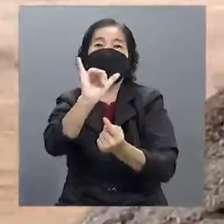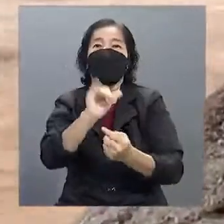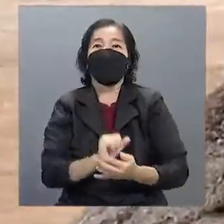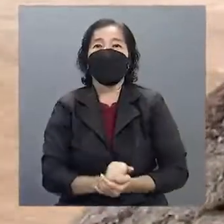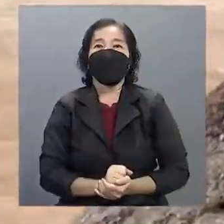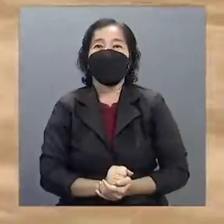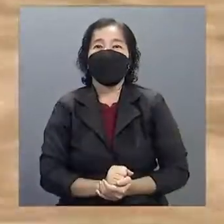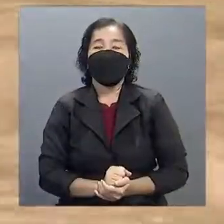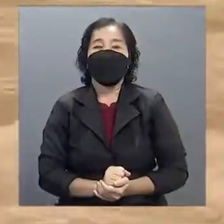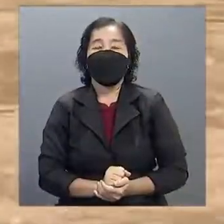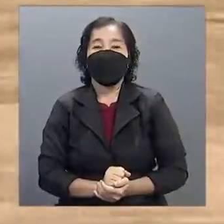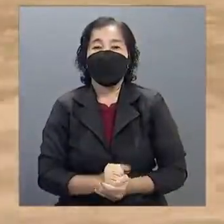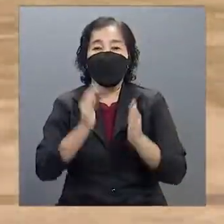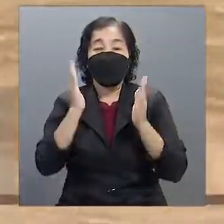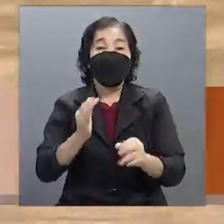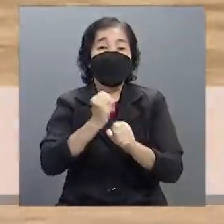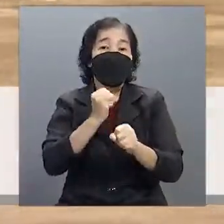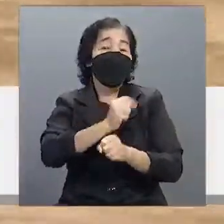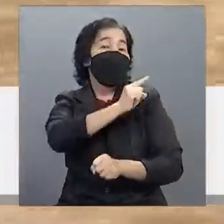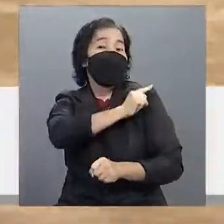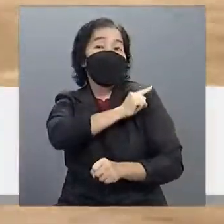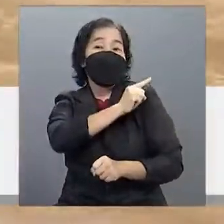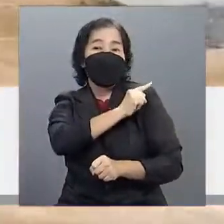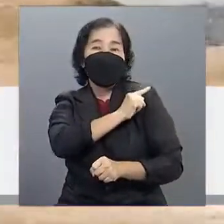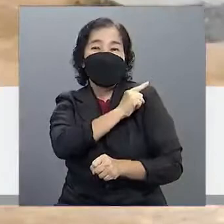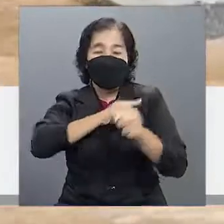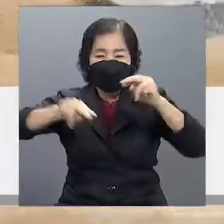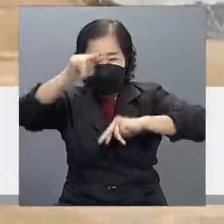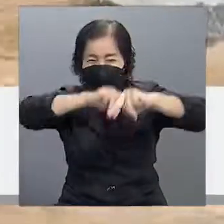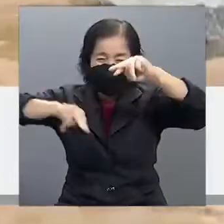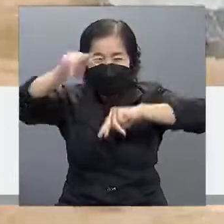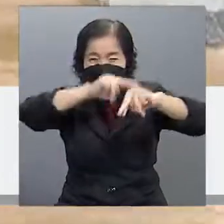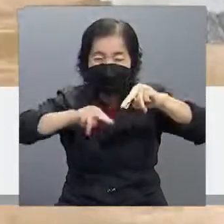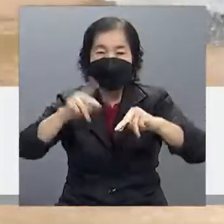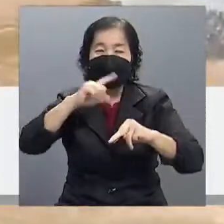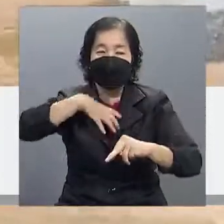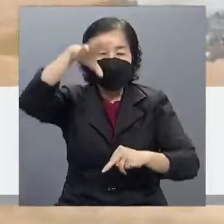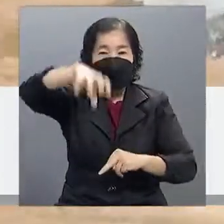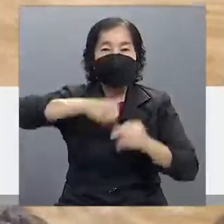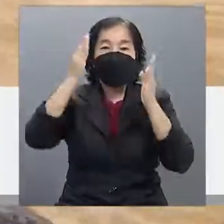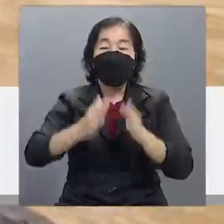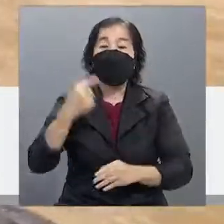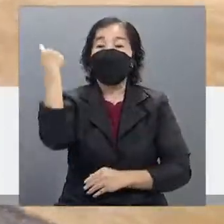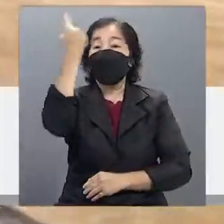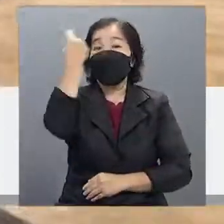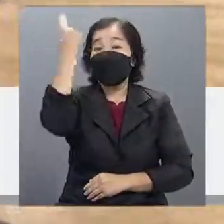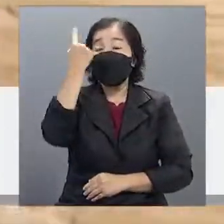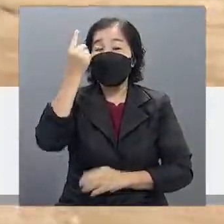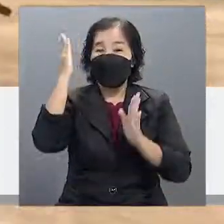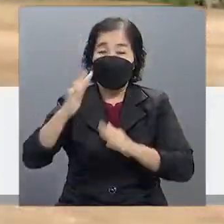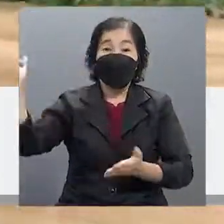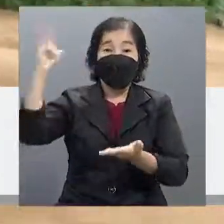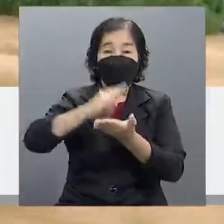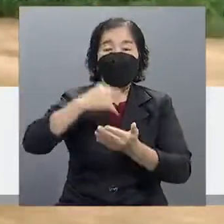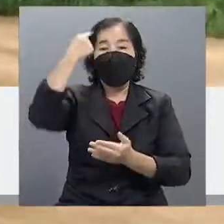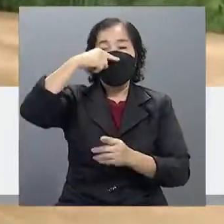เจ้าหน้าที่กู้ภัยและหน่วยงานที่เกี่ยวข้องนั้นยังคงระดมกำลังออกค้นหานักท่องเที่ยวลูกครึ่งไทยเบลเยียมพลัดตกเรือยางระห